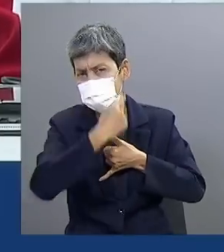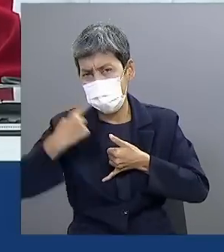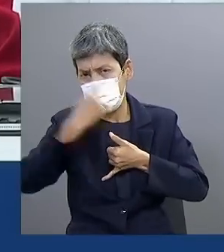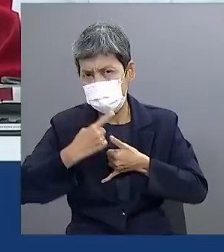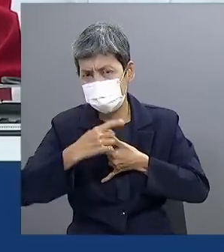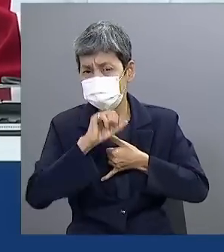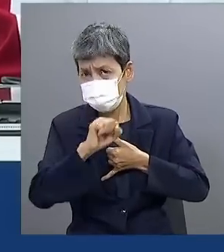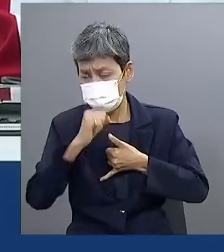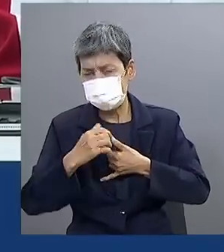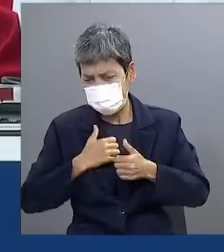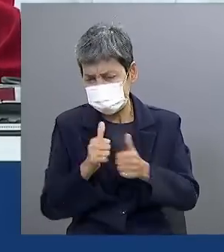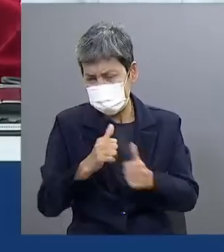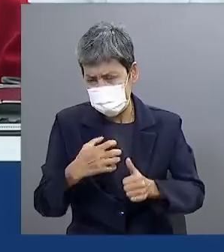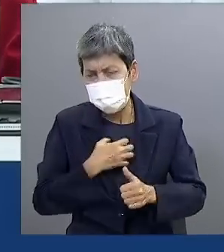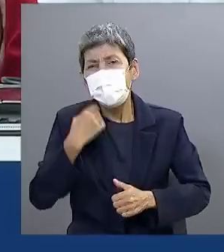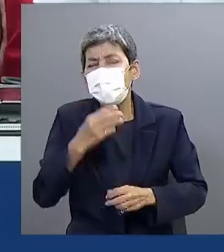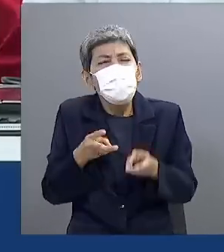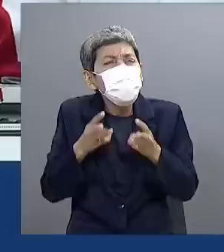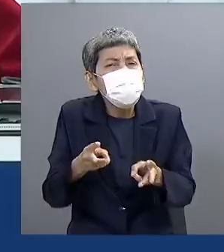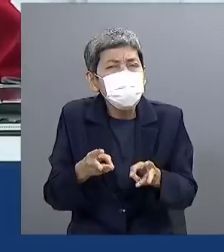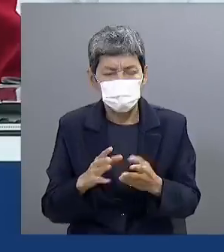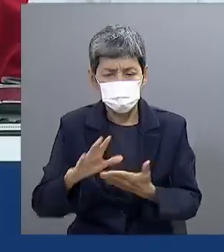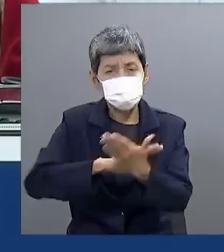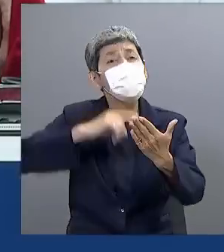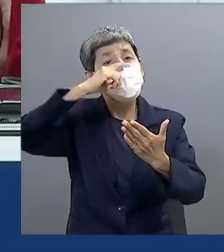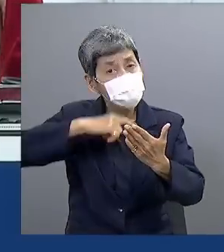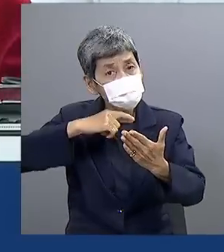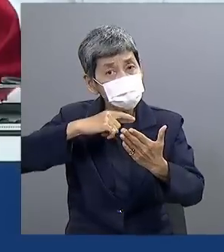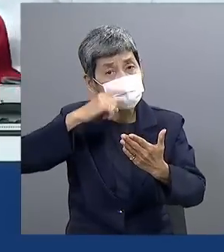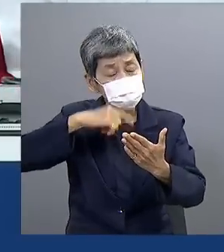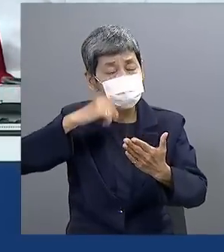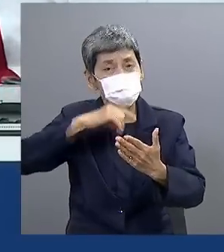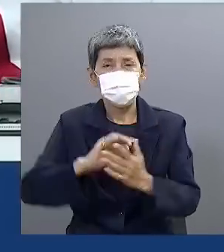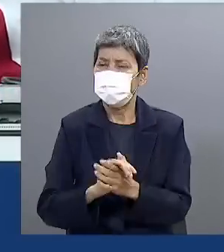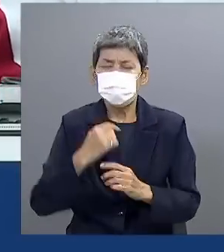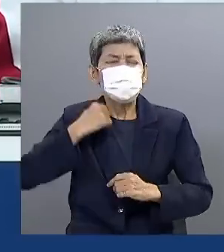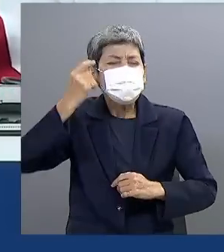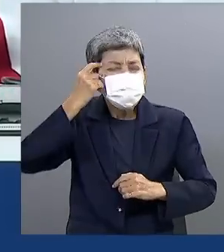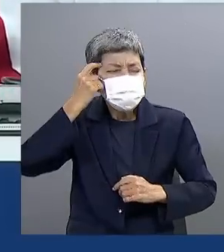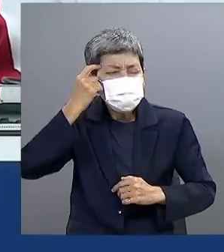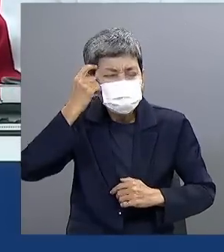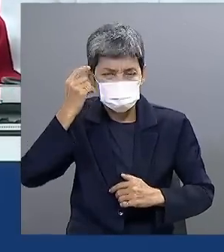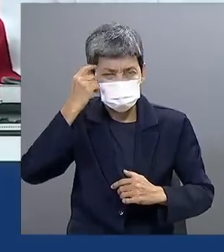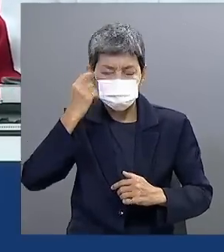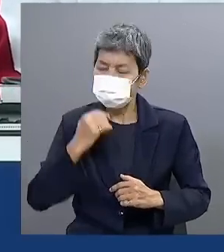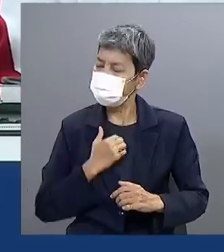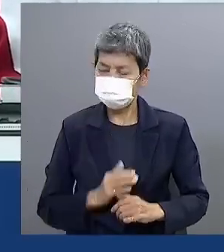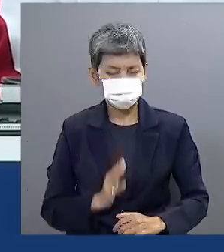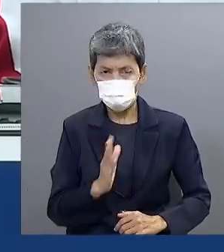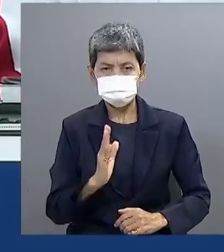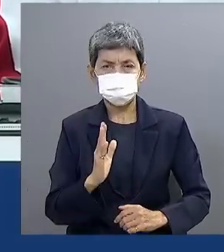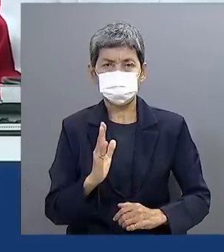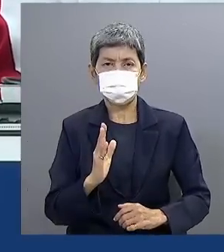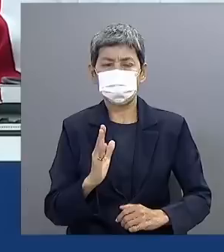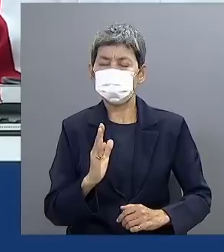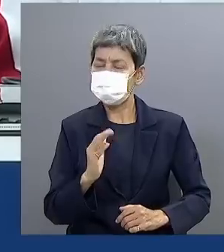รให้บ้านเมืองนี้เนี่ยคำนึงถึงหลักนิติธรรมเพราะฉะนั้นเราว